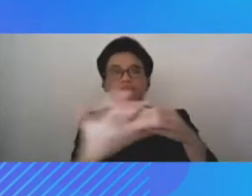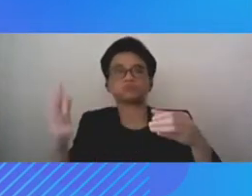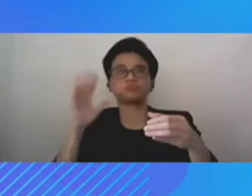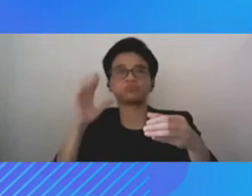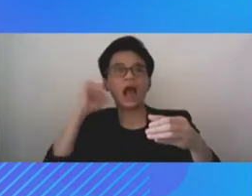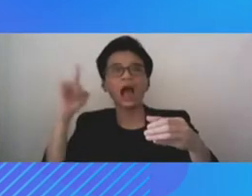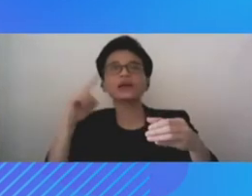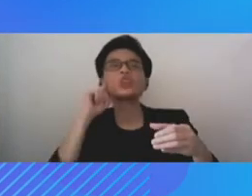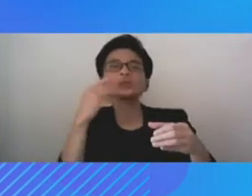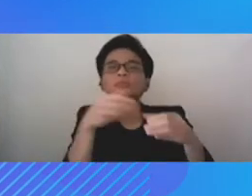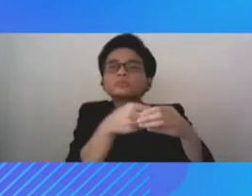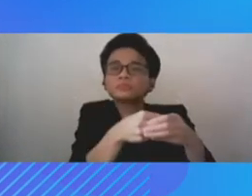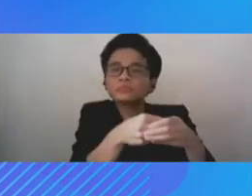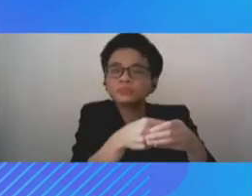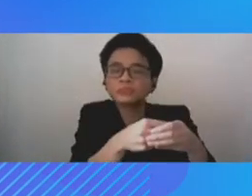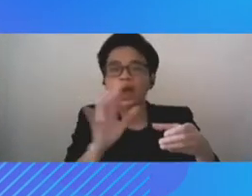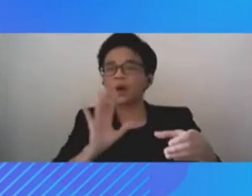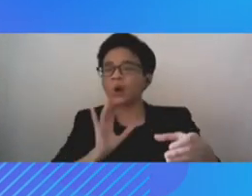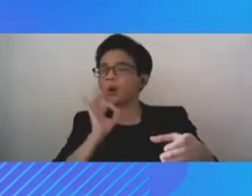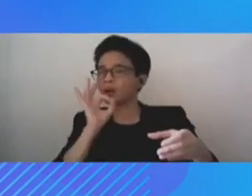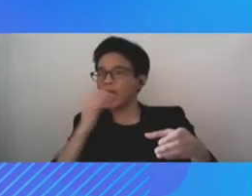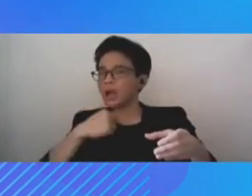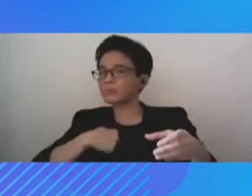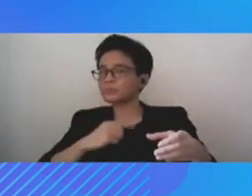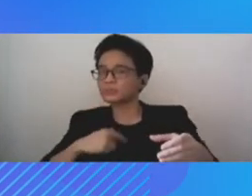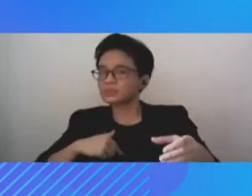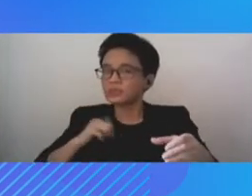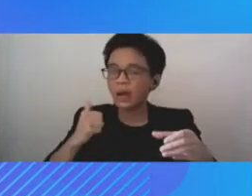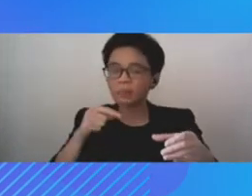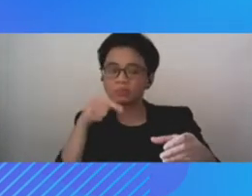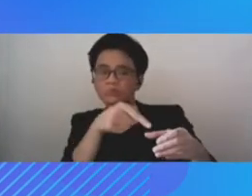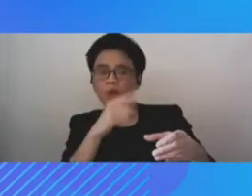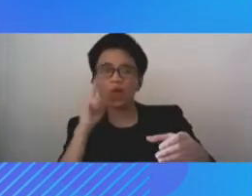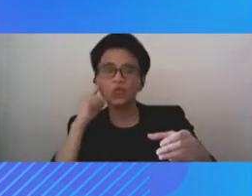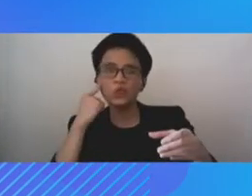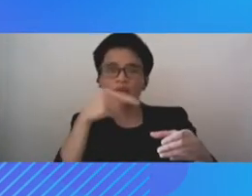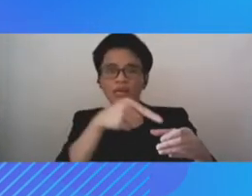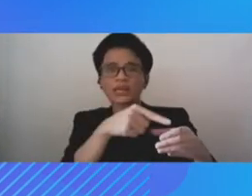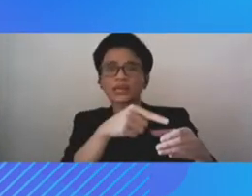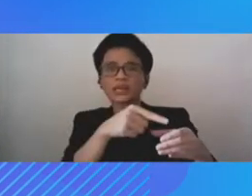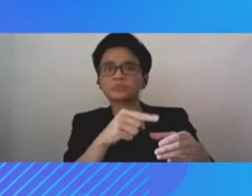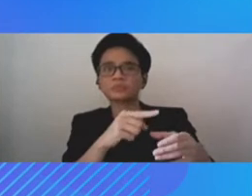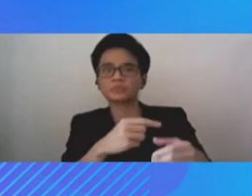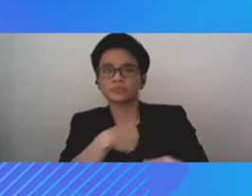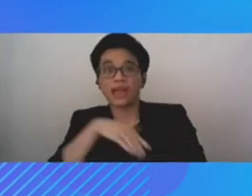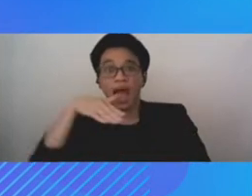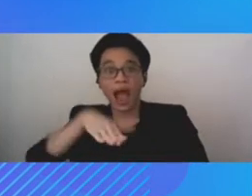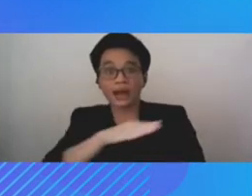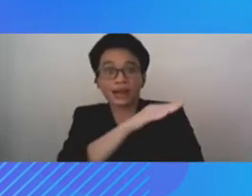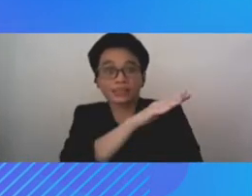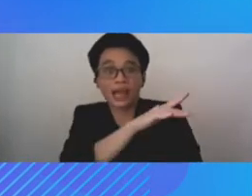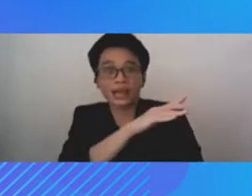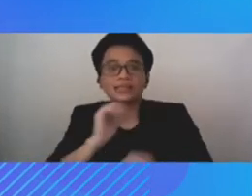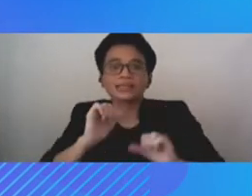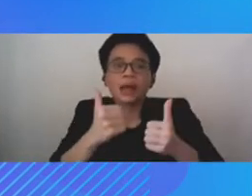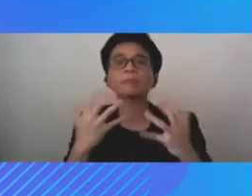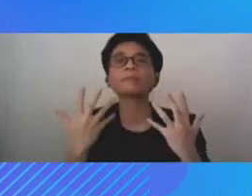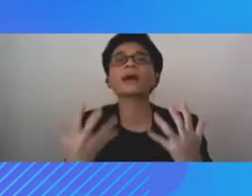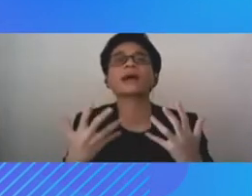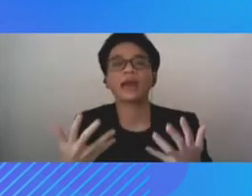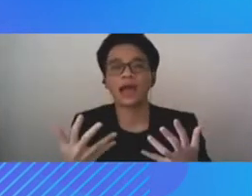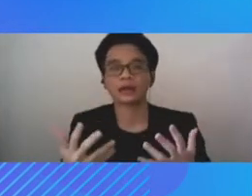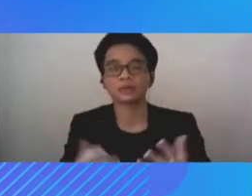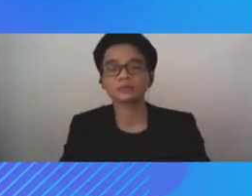saya persiapkan adalah bagaimana dia bisa survive di lingkungan masyarakat dengar gitu. Oke, sekarang ini